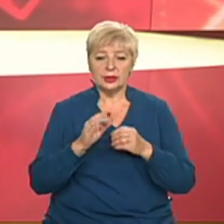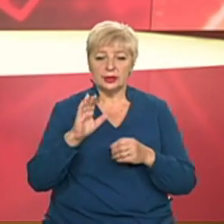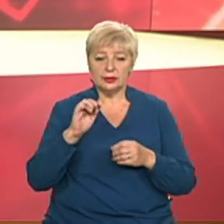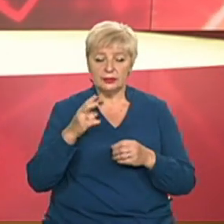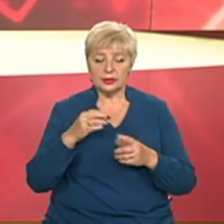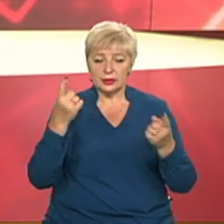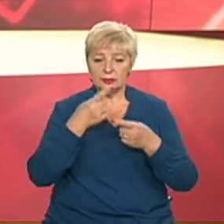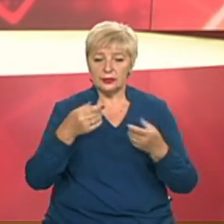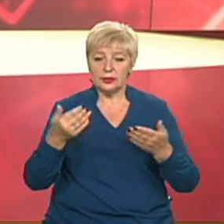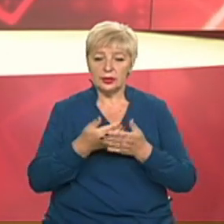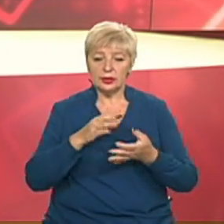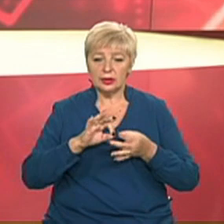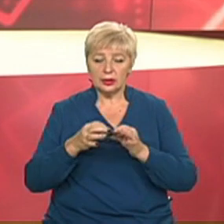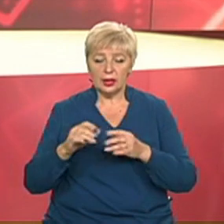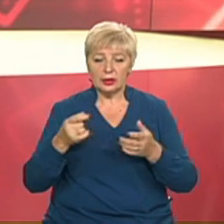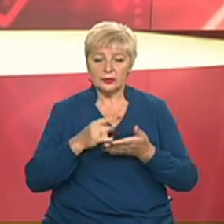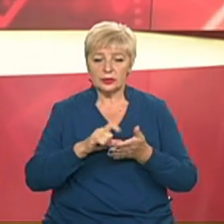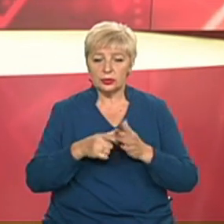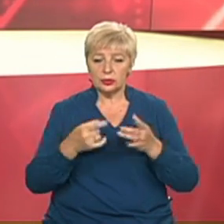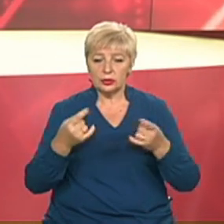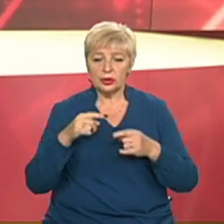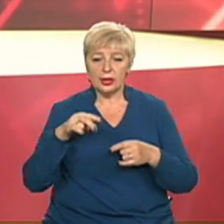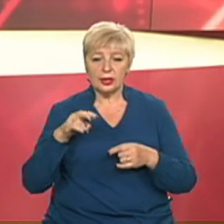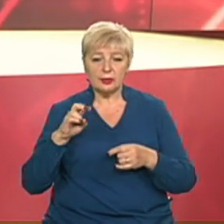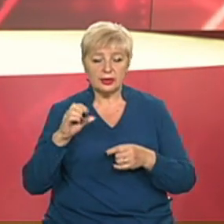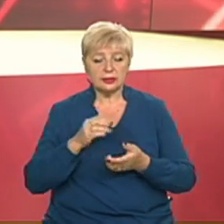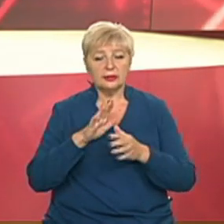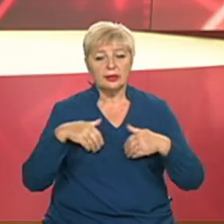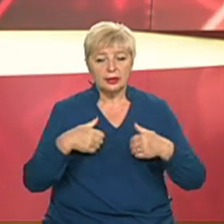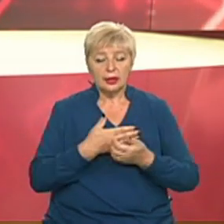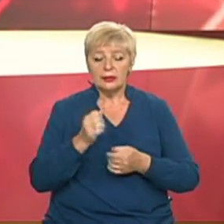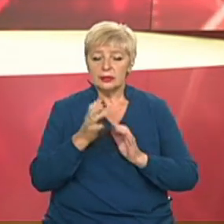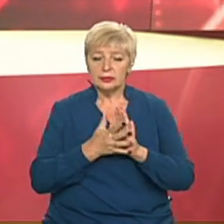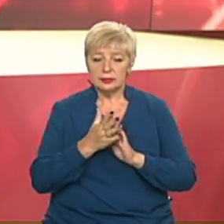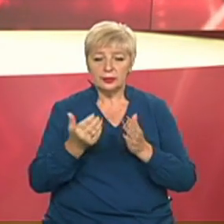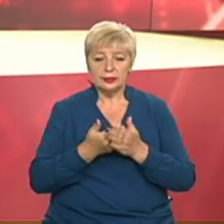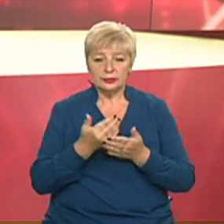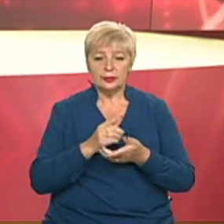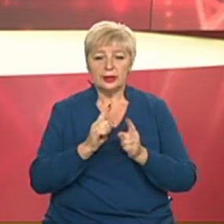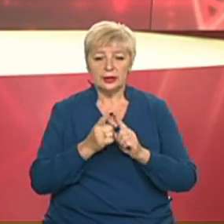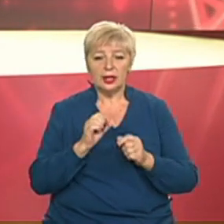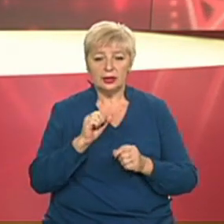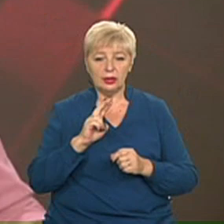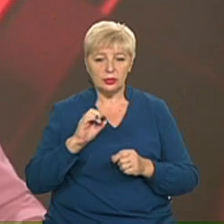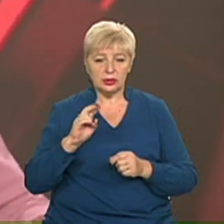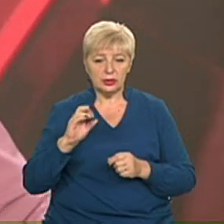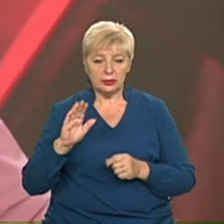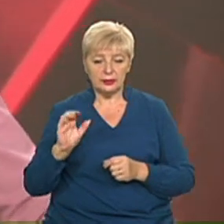20 вересня в ефірі «Деталі» у студії Лейла Басова. Вітаю вас! Мовою жестів випуск перекладає Ганна Костікова.